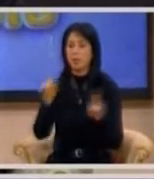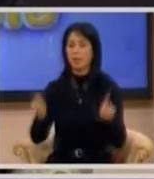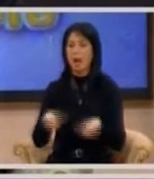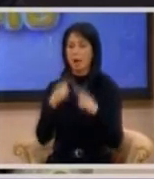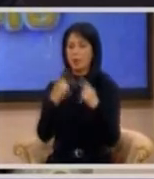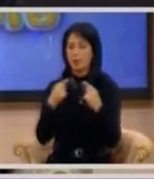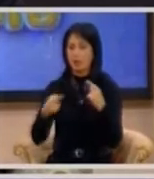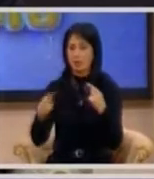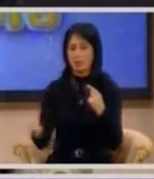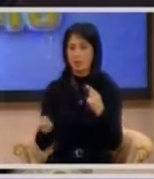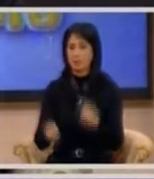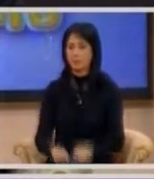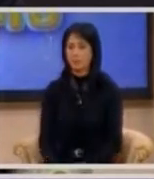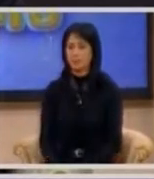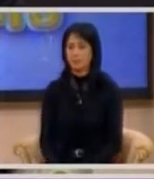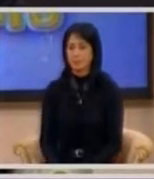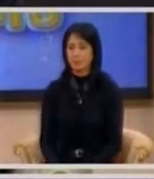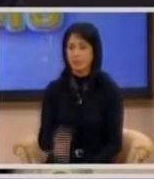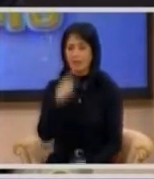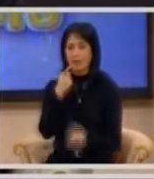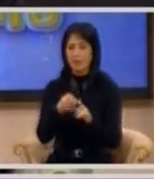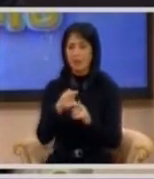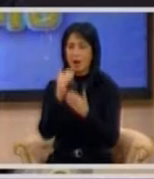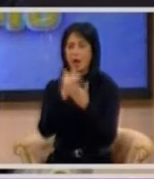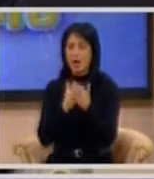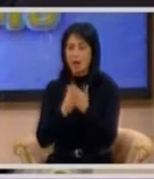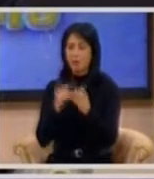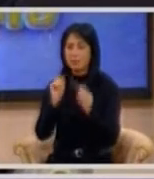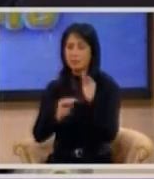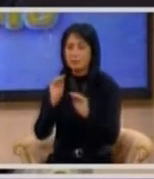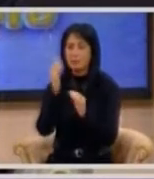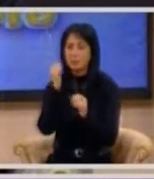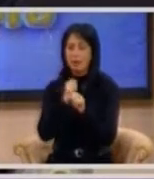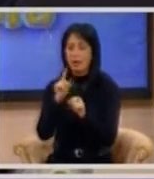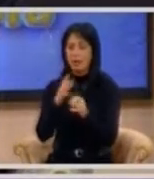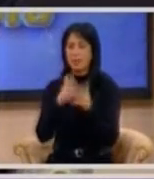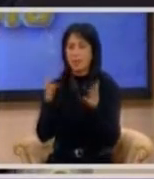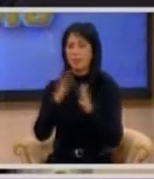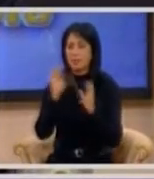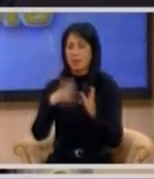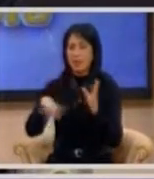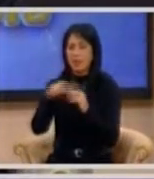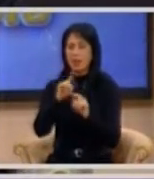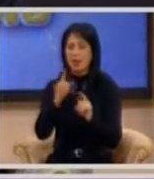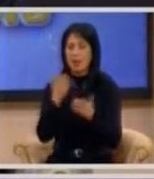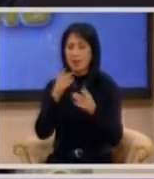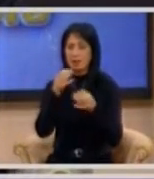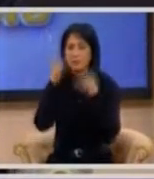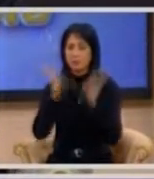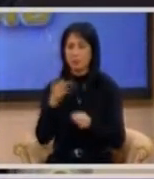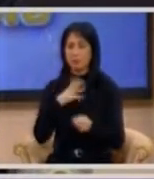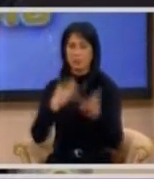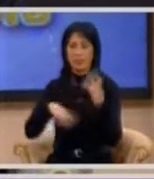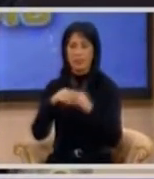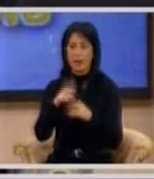სხვადასხვა ესე რომ ვთქვათ არხების დანერგვას, რათა უფრო ყველასთვის ყოფილიყო 112,